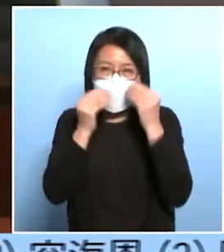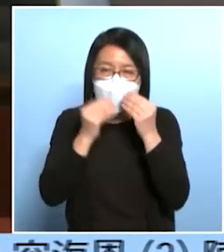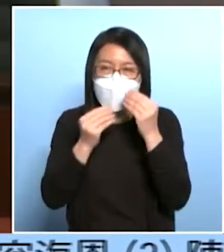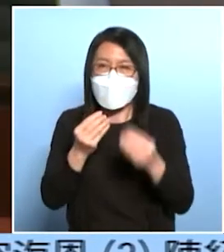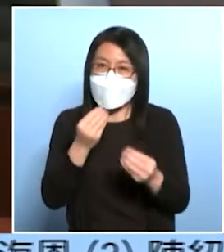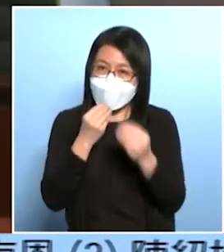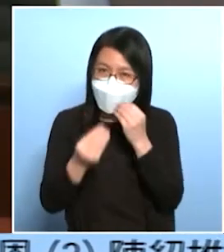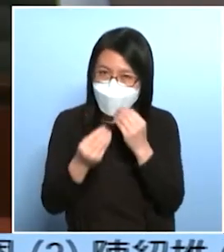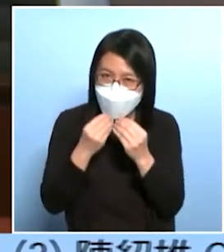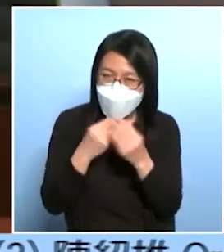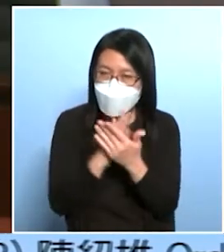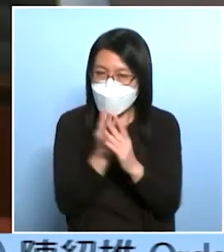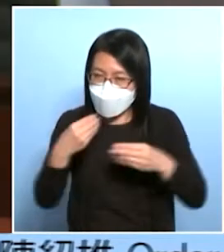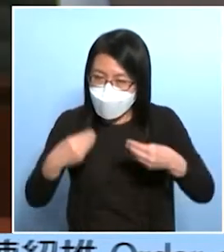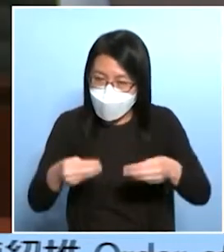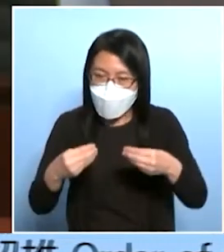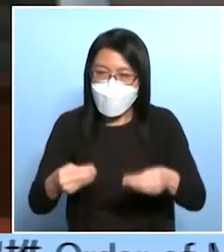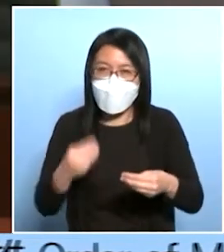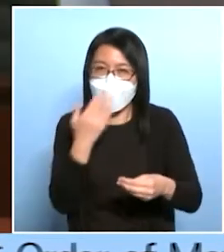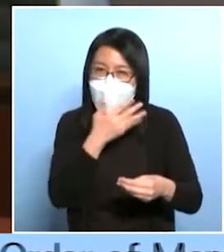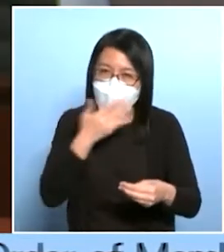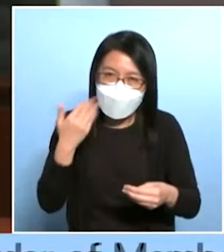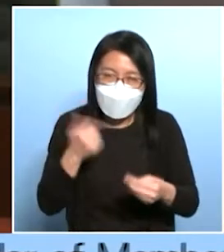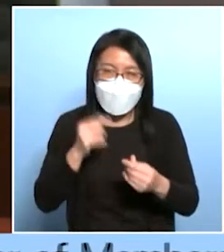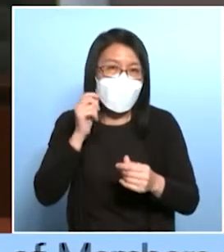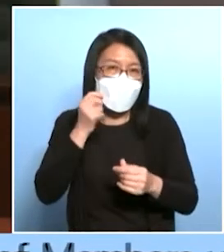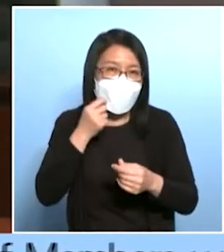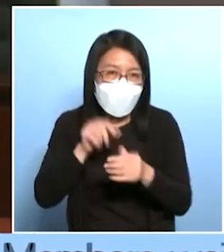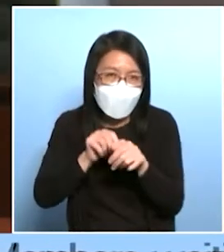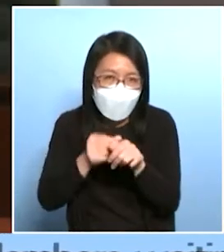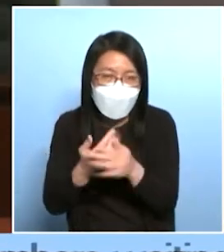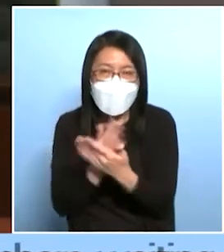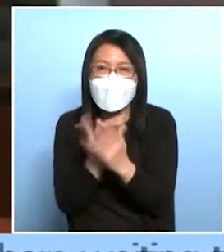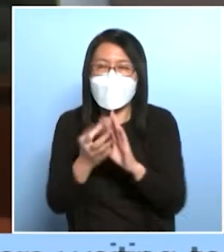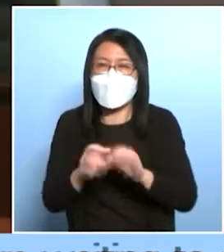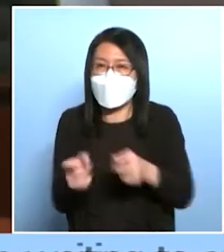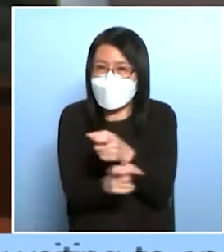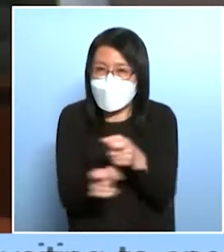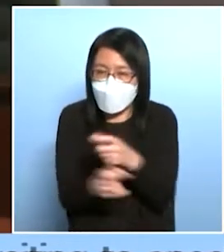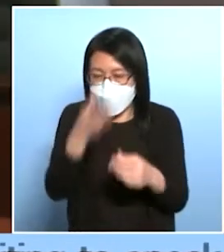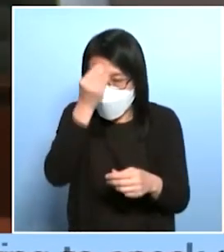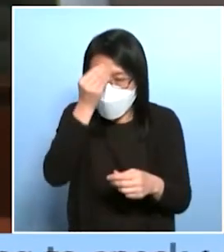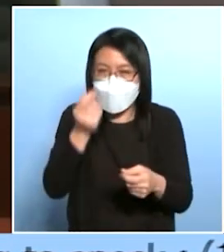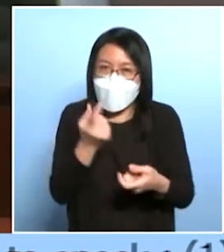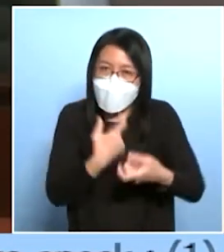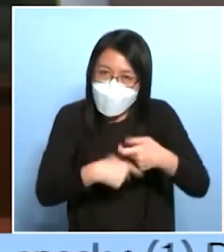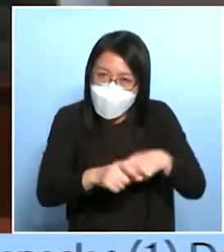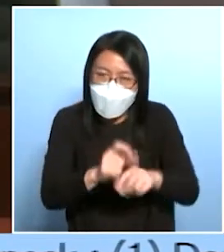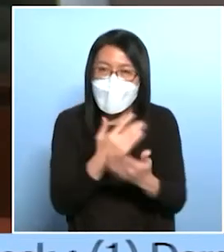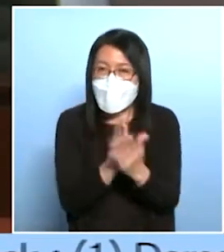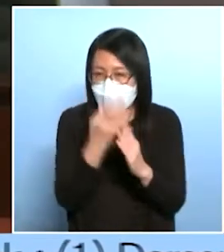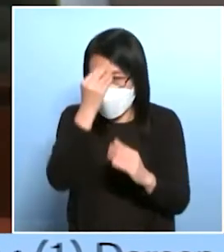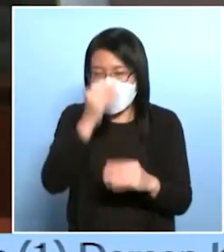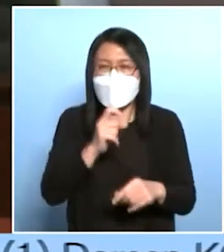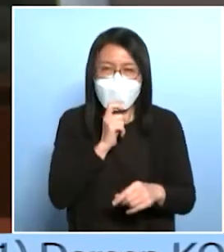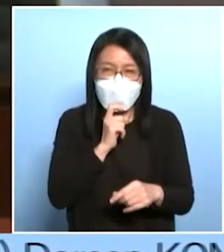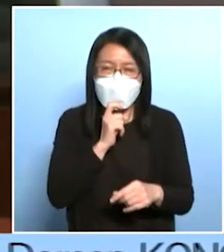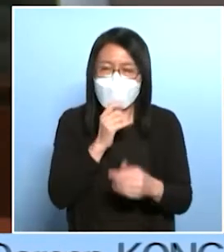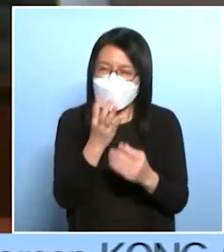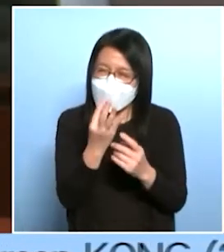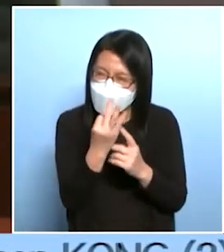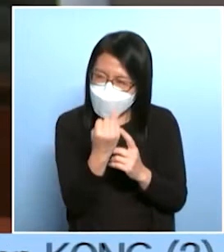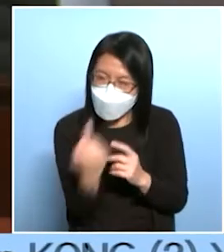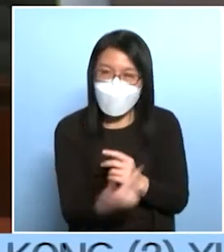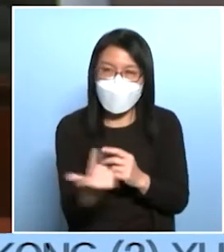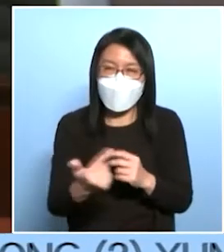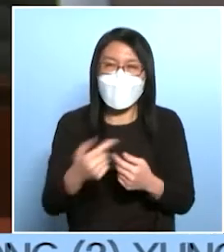學、美容的色彩學、皮膚學、甚至乎是市場學和營銷學的。亦都有一些現在